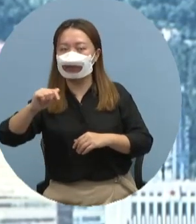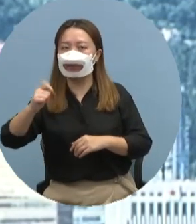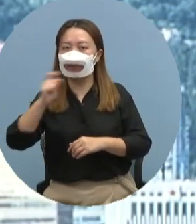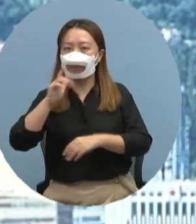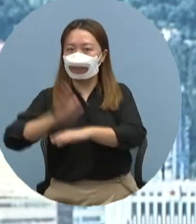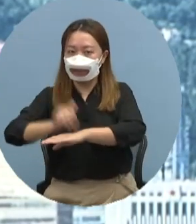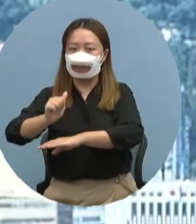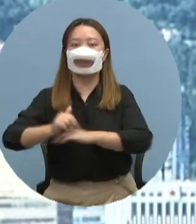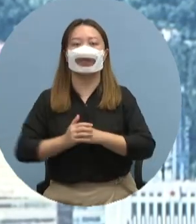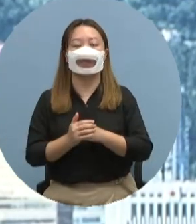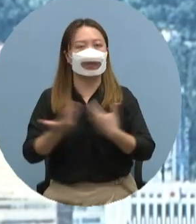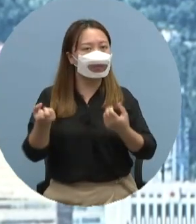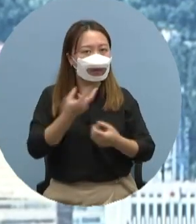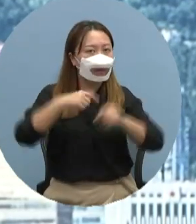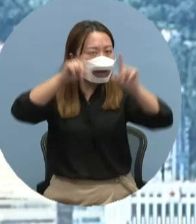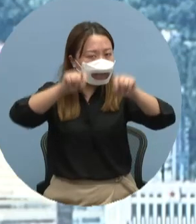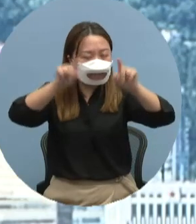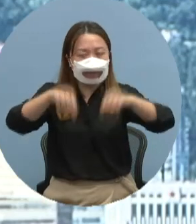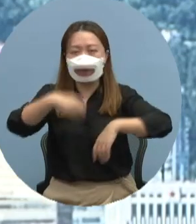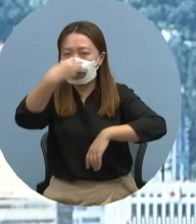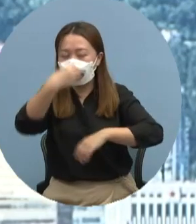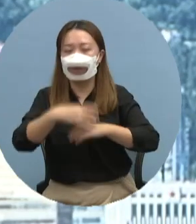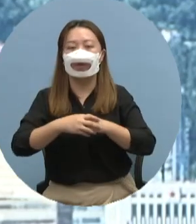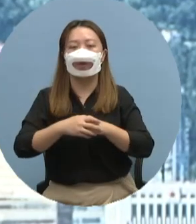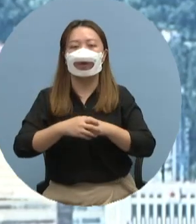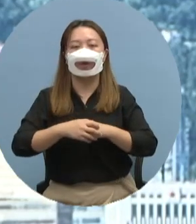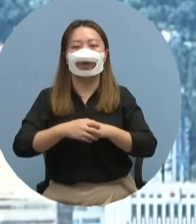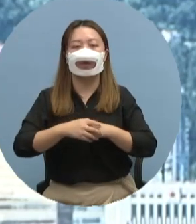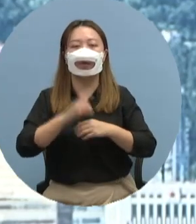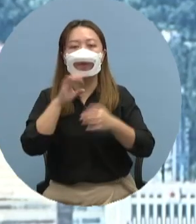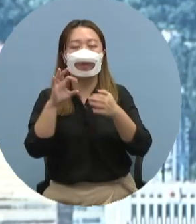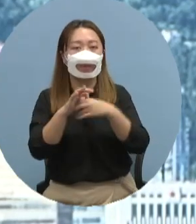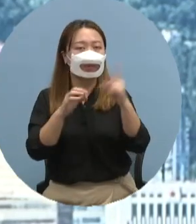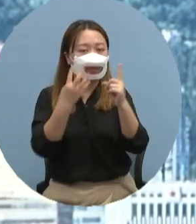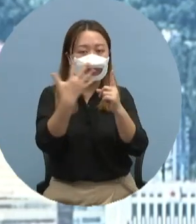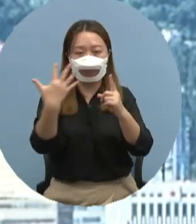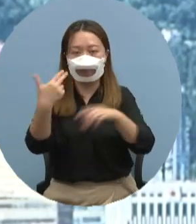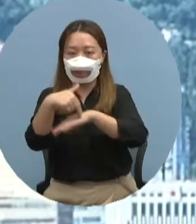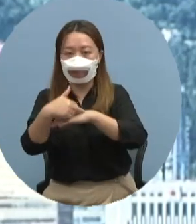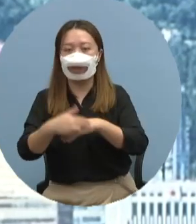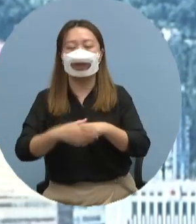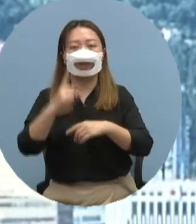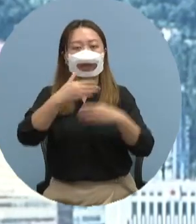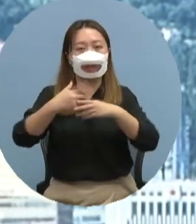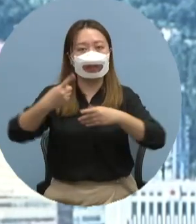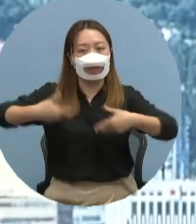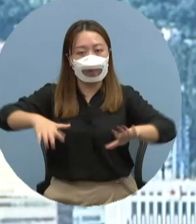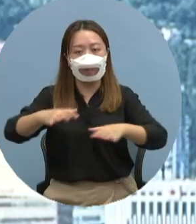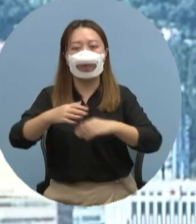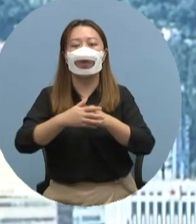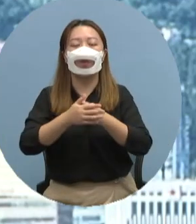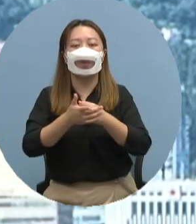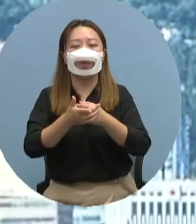會咧係解釋俾佢哋聽咧，香港咧係受惠於十四五規劃、粵港澳大灣區以及一帶一路倡議